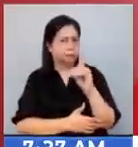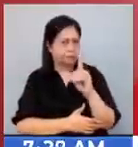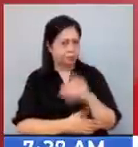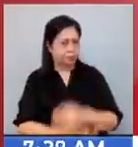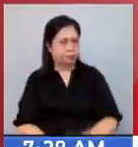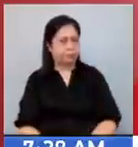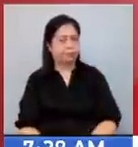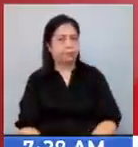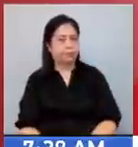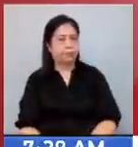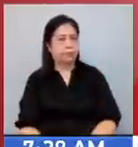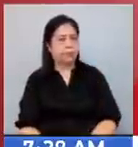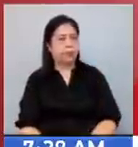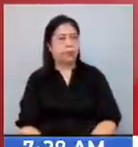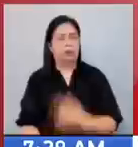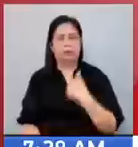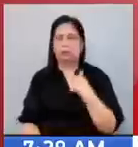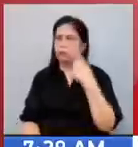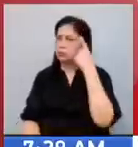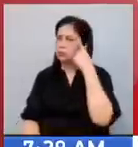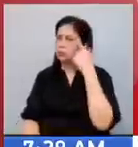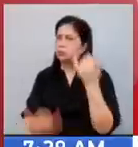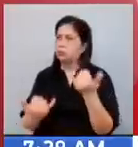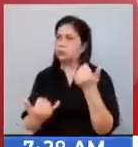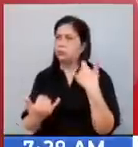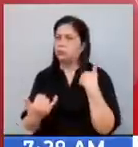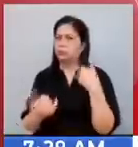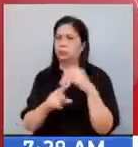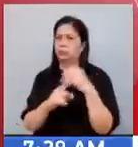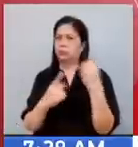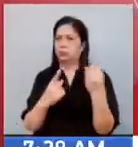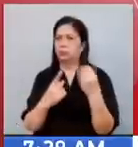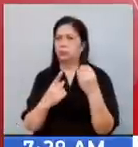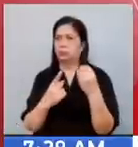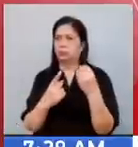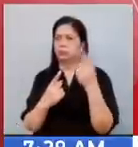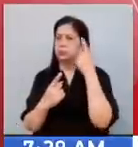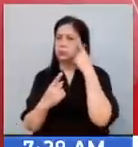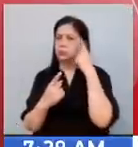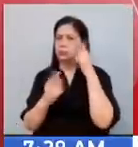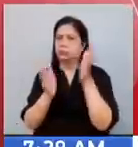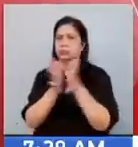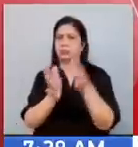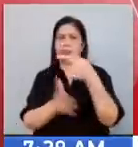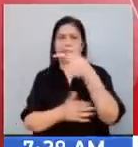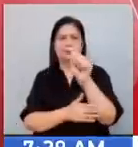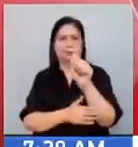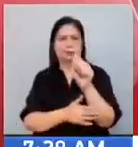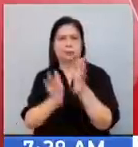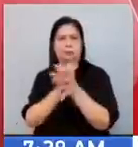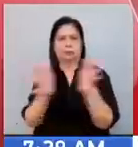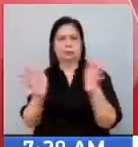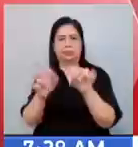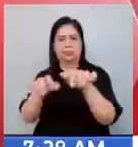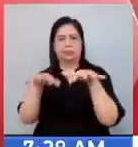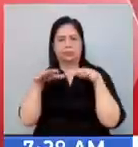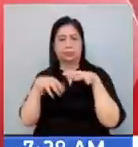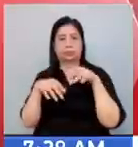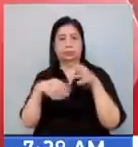Ang alam ko po today, meron pong orientation, ay meron pong General Assembly ulit yung mga magulang naman po ng basic